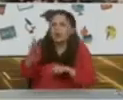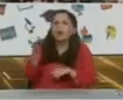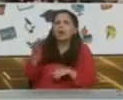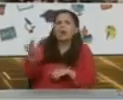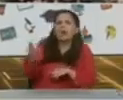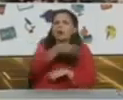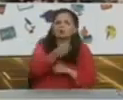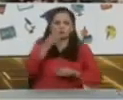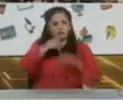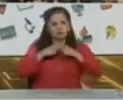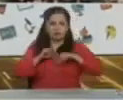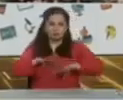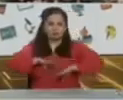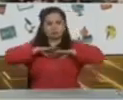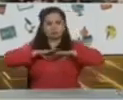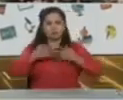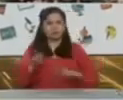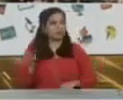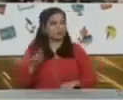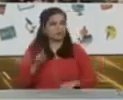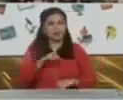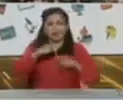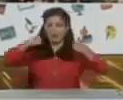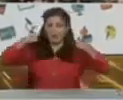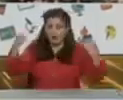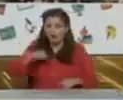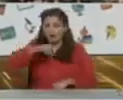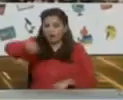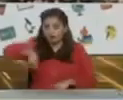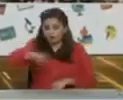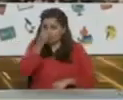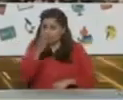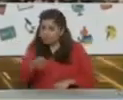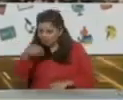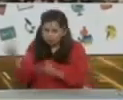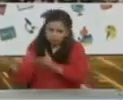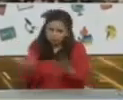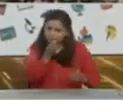कि कितनी मेहनत करने के बाद खाना पकता है।